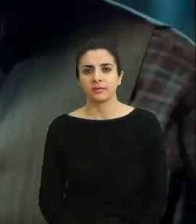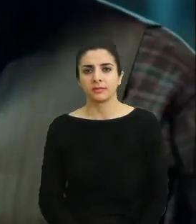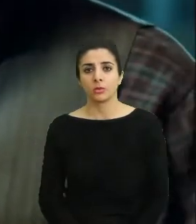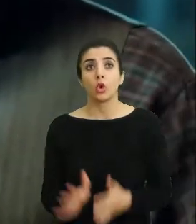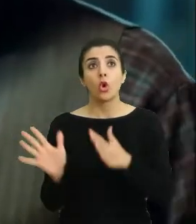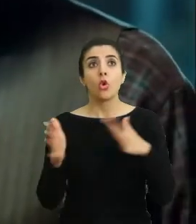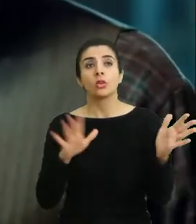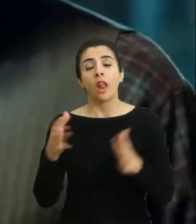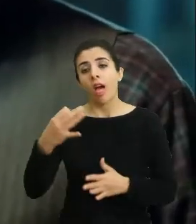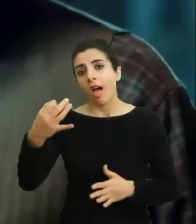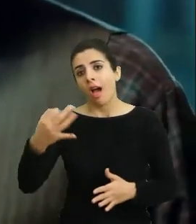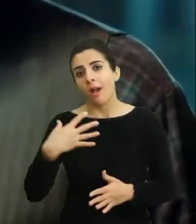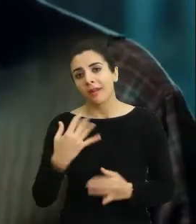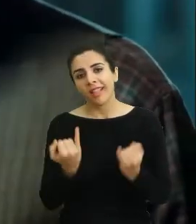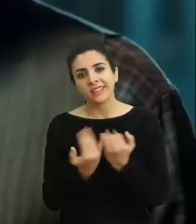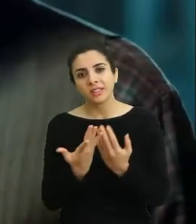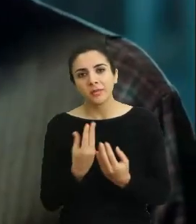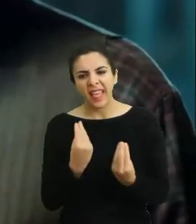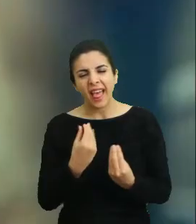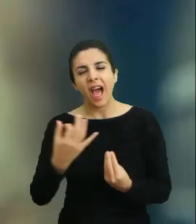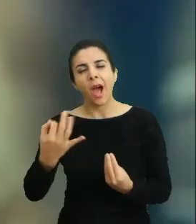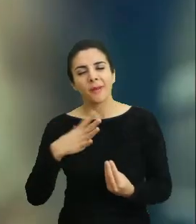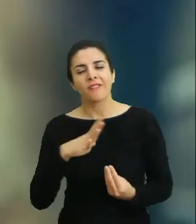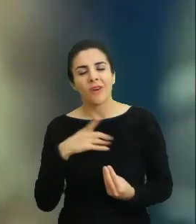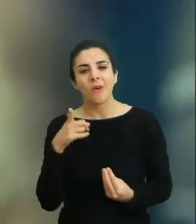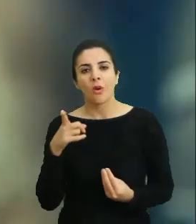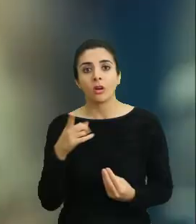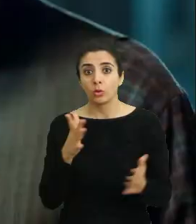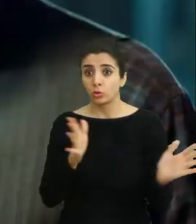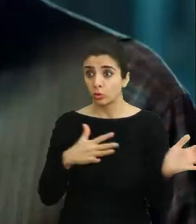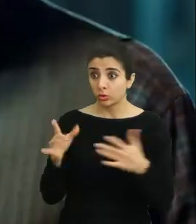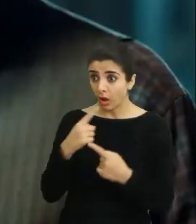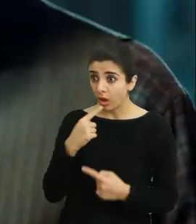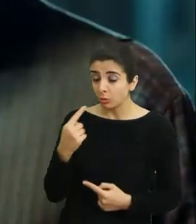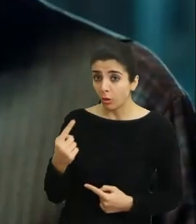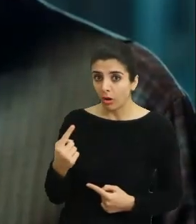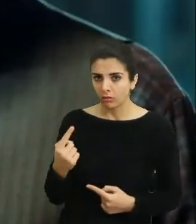Rüzgar söyledi Cevat kardeş. İyi bir habercidir o. Rüzgar söyledi.